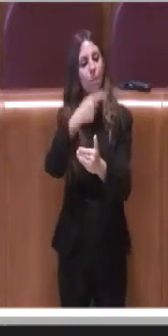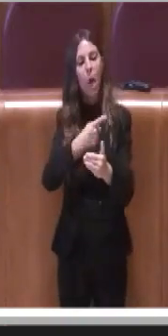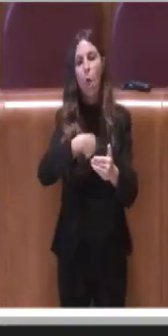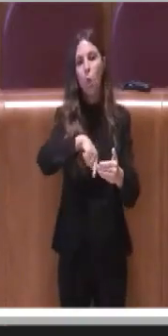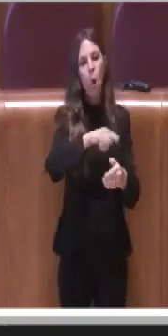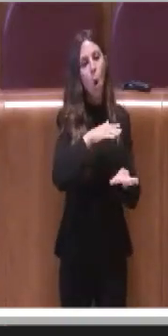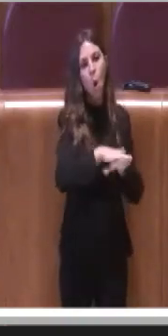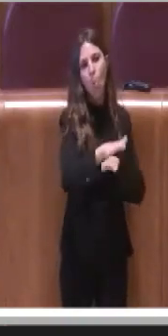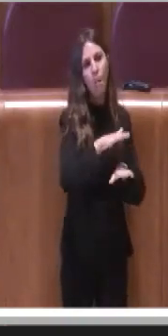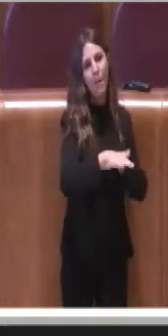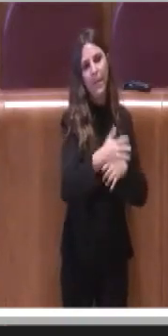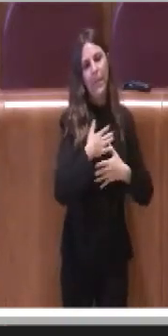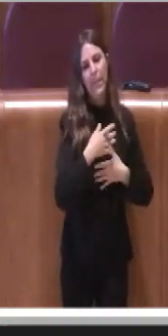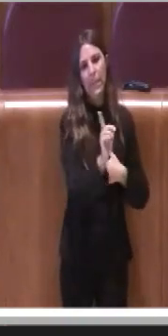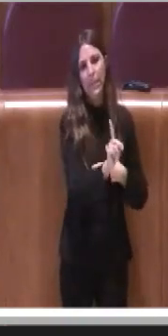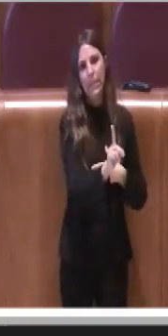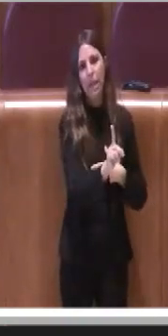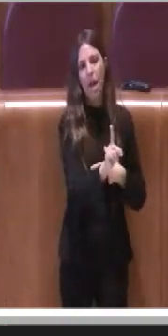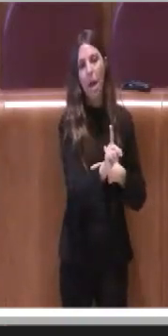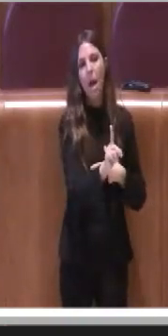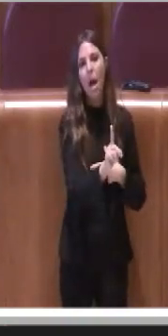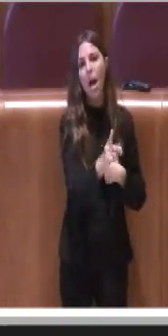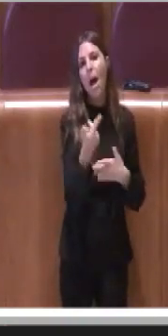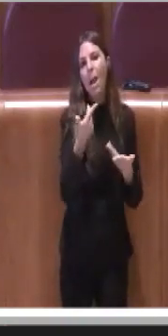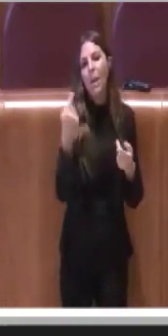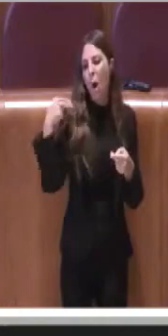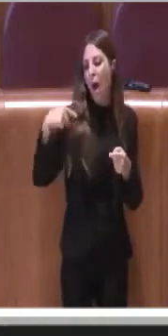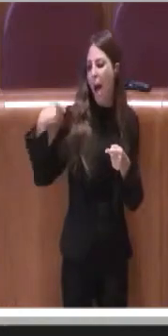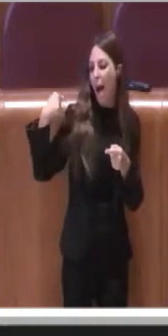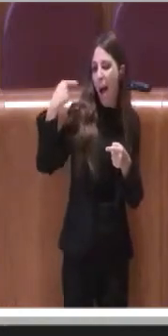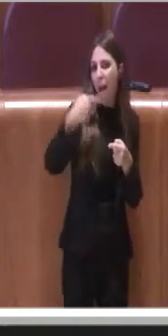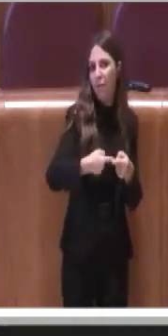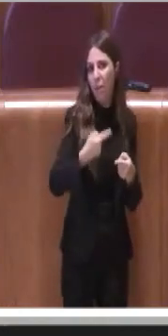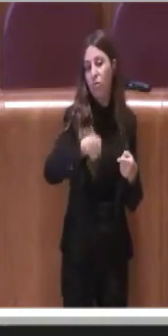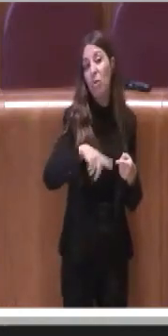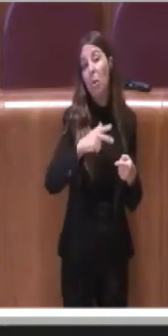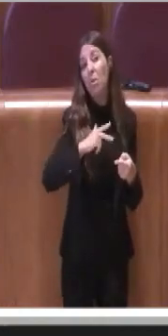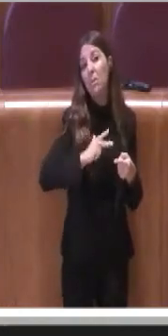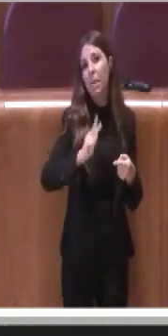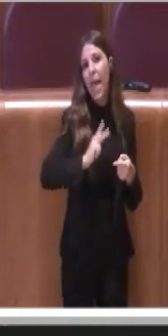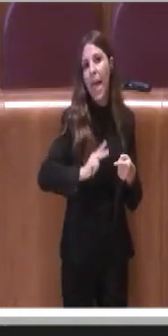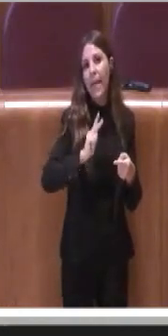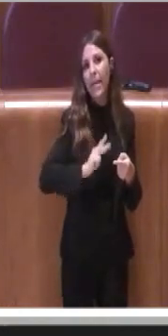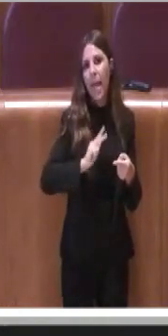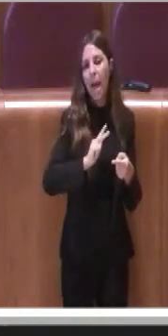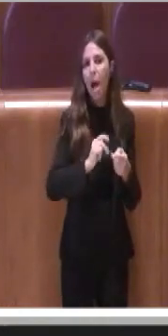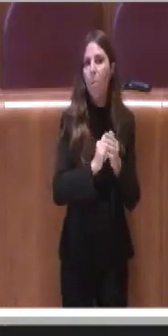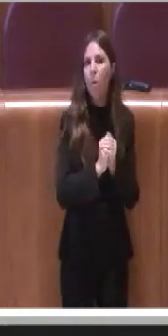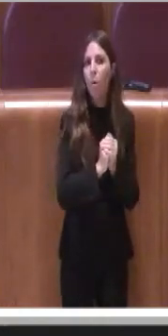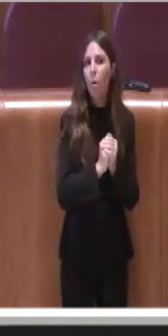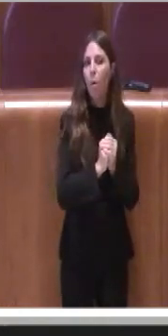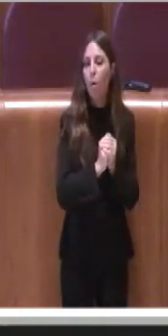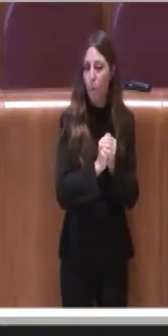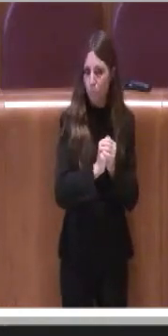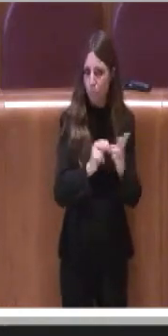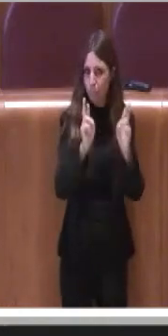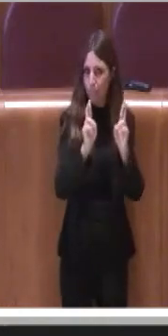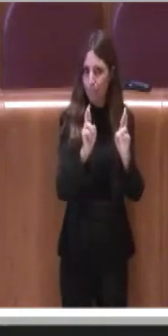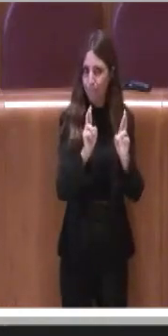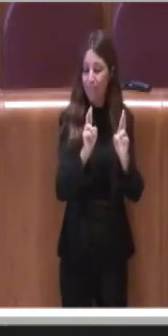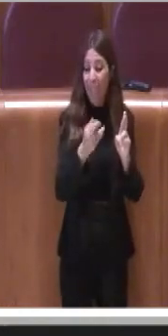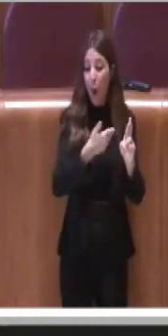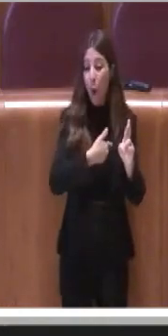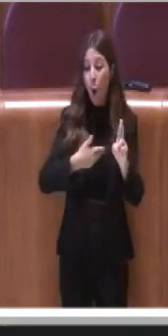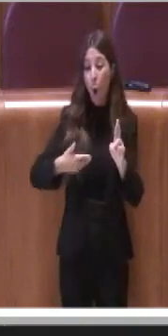sino ad oggi, e speriamo di riuscire ad arrivare anche a questo. E l'auspicio è quello appunto che il